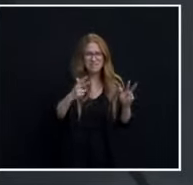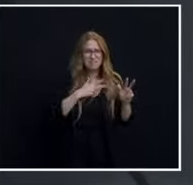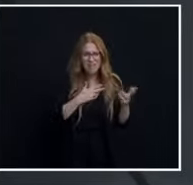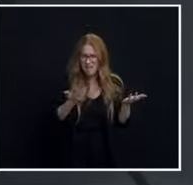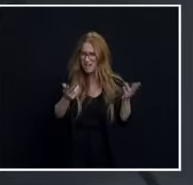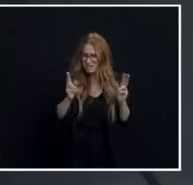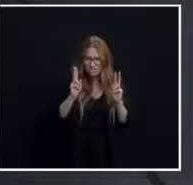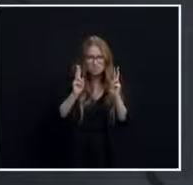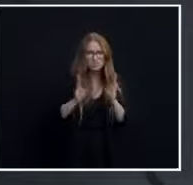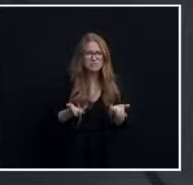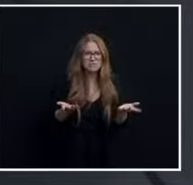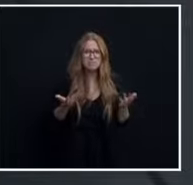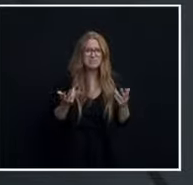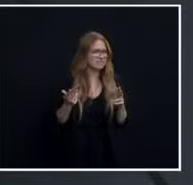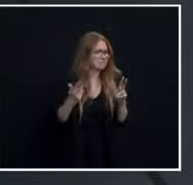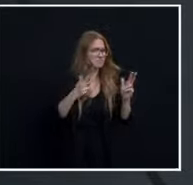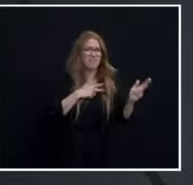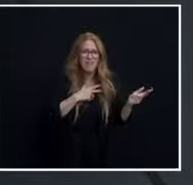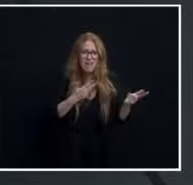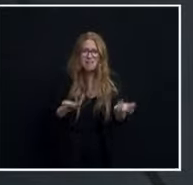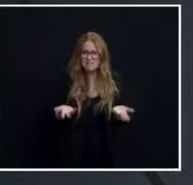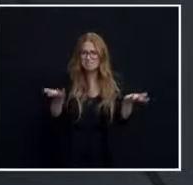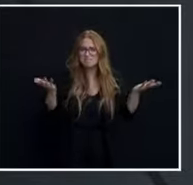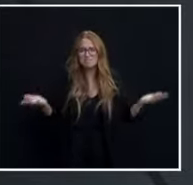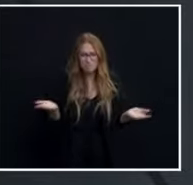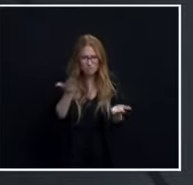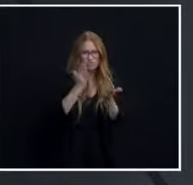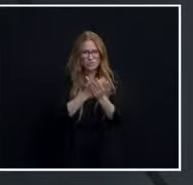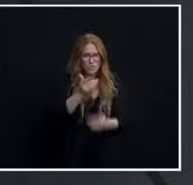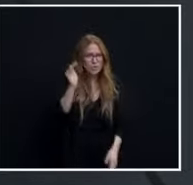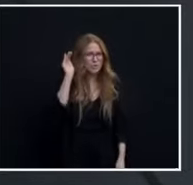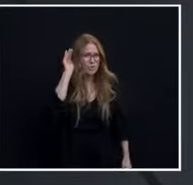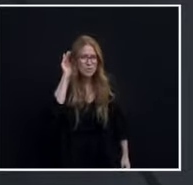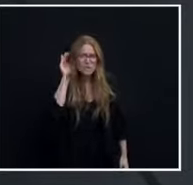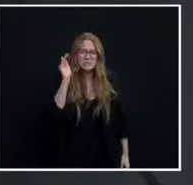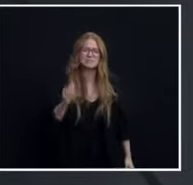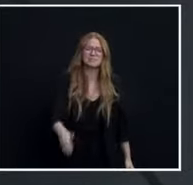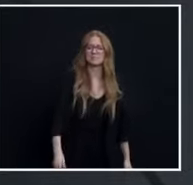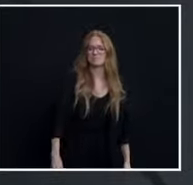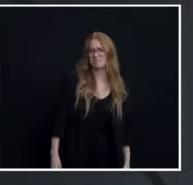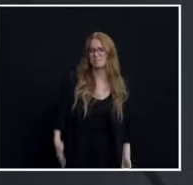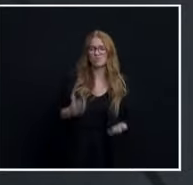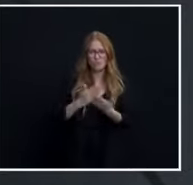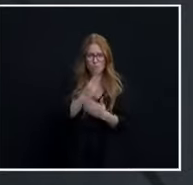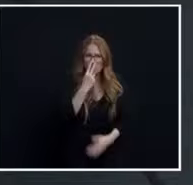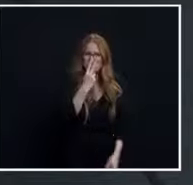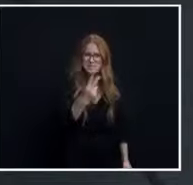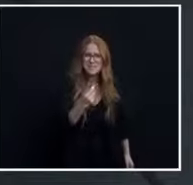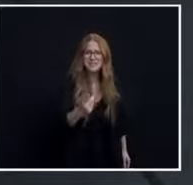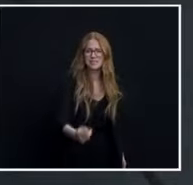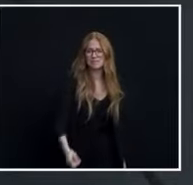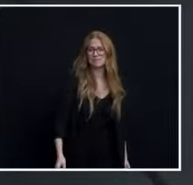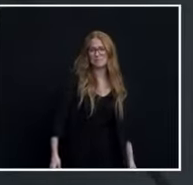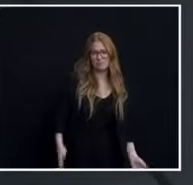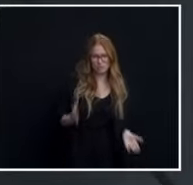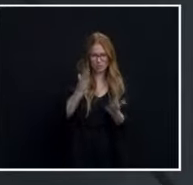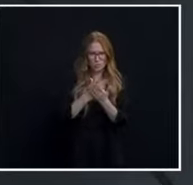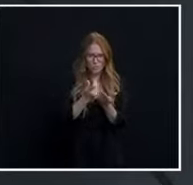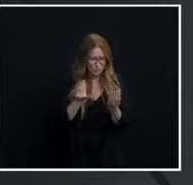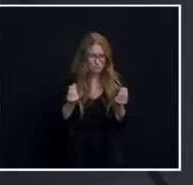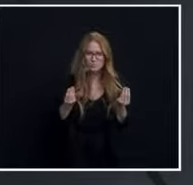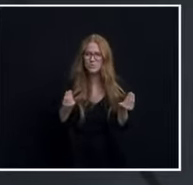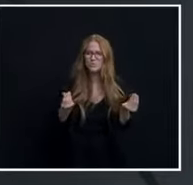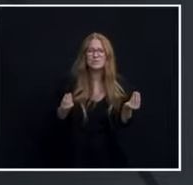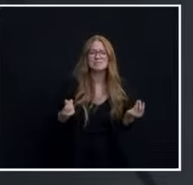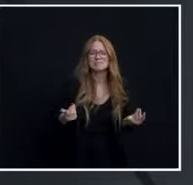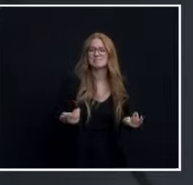Muss nicht passen, bloß wenn's passt, dann ist er wahr. Hast das schon gehört? Hast das schon gehört? Hast das schon gesehen? Hast das schon gesehen? Hast das schon gespürt? Hast das